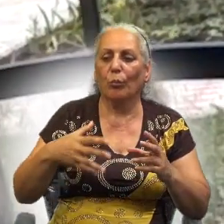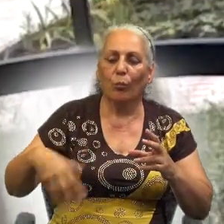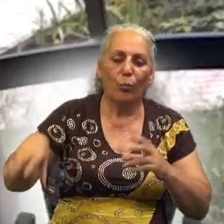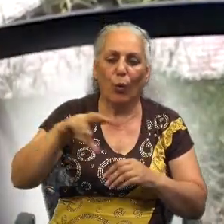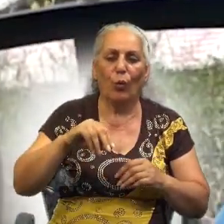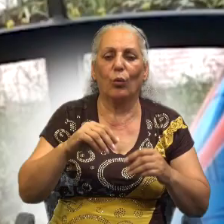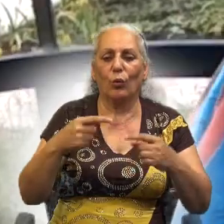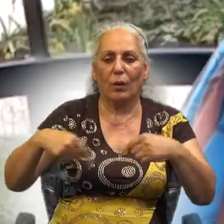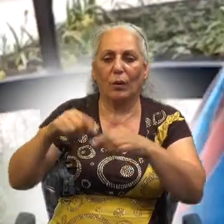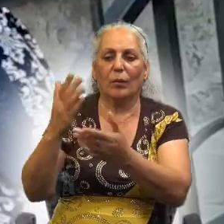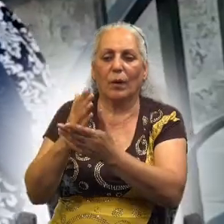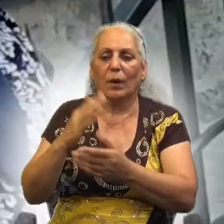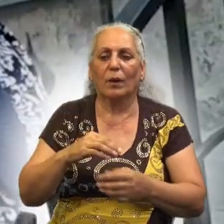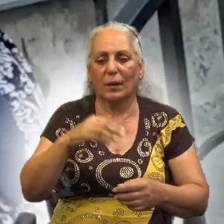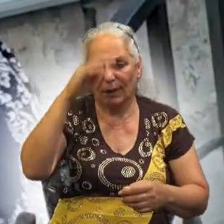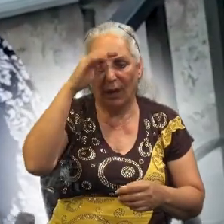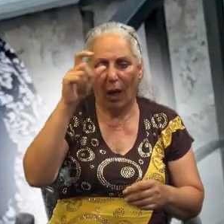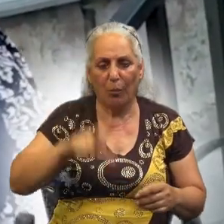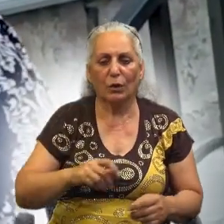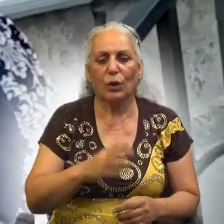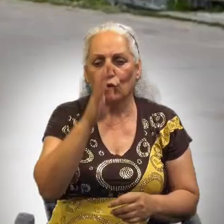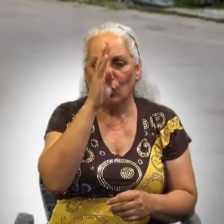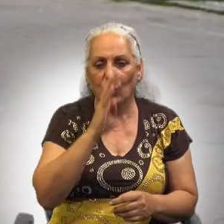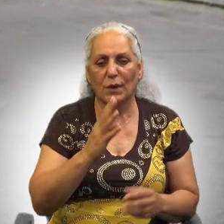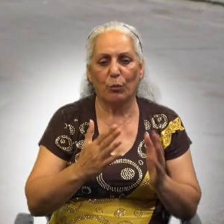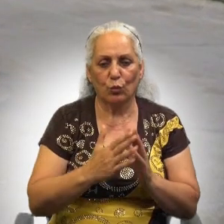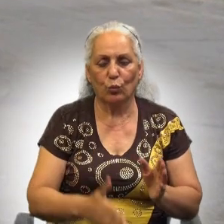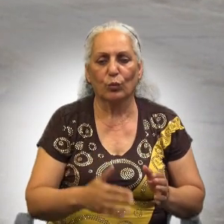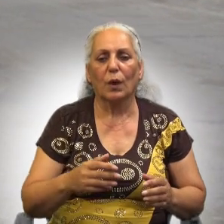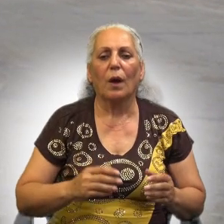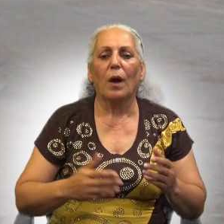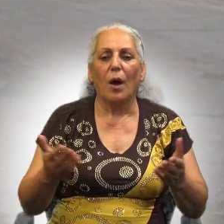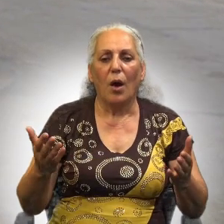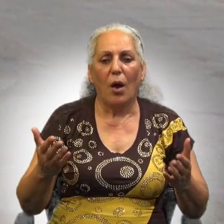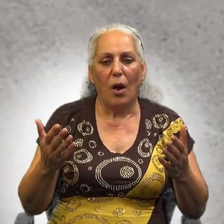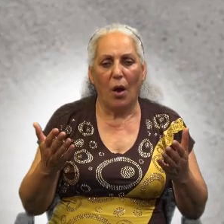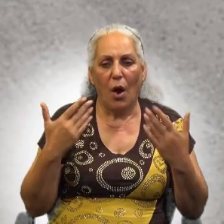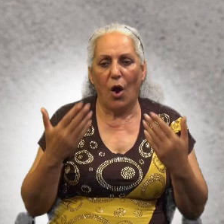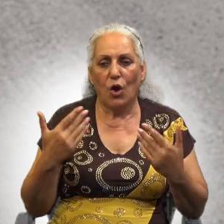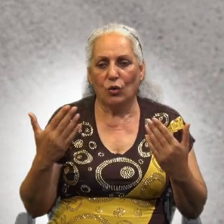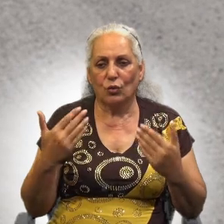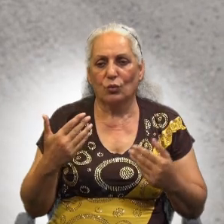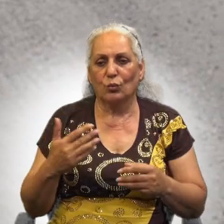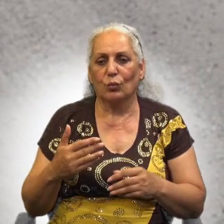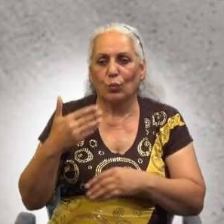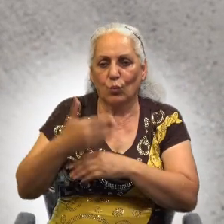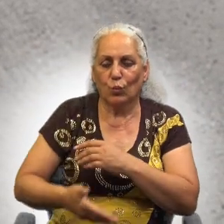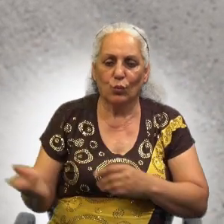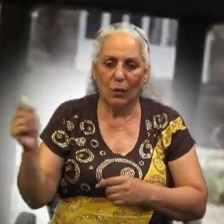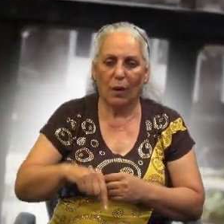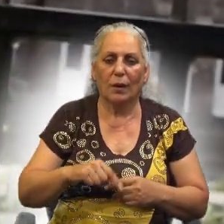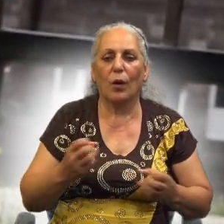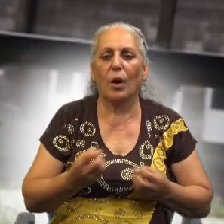տարվա մեջ 3-4 ամիս են լինում, ուշաշնանը գալիս են, գարնան սկզբին գնում։ Կանացի գործ